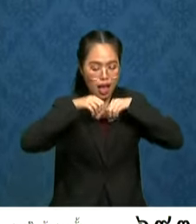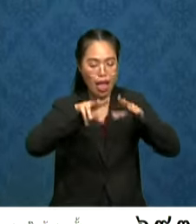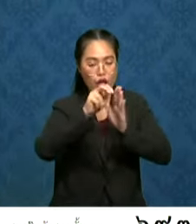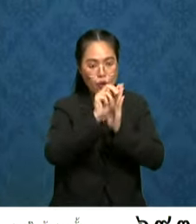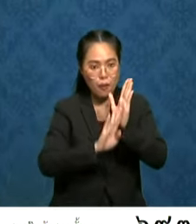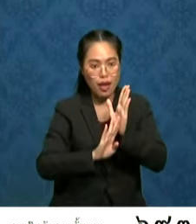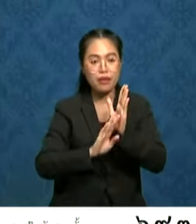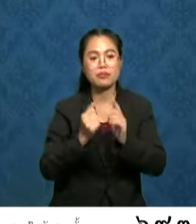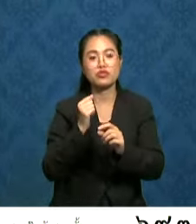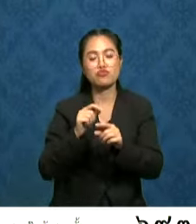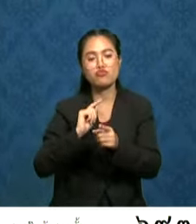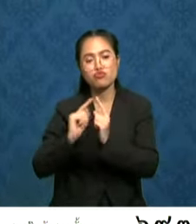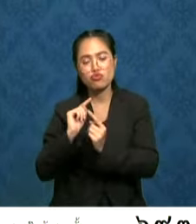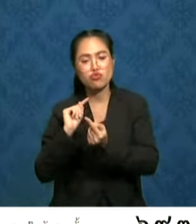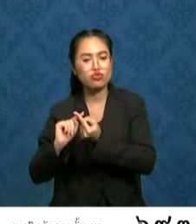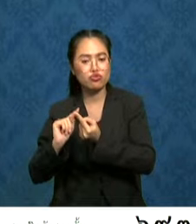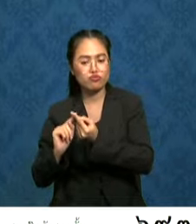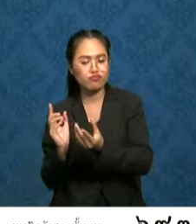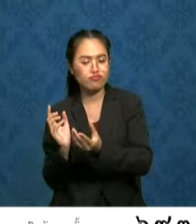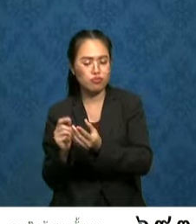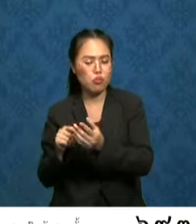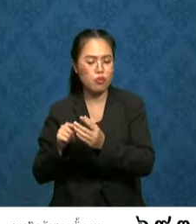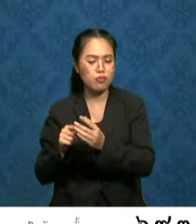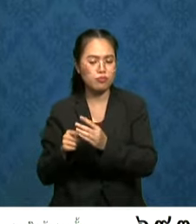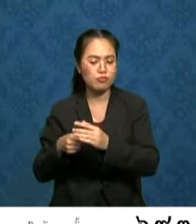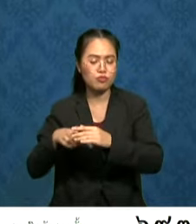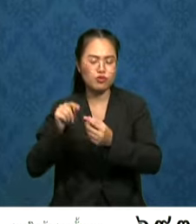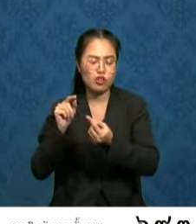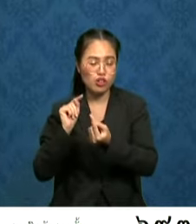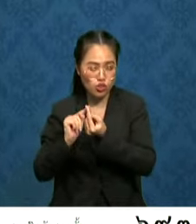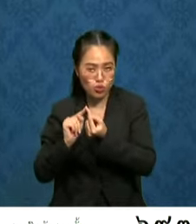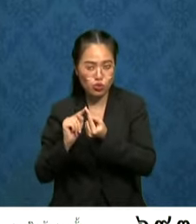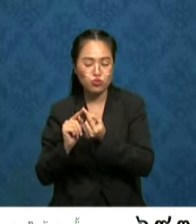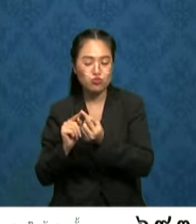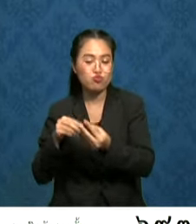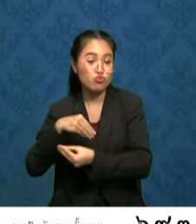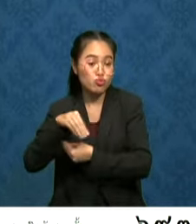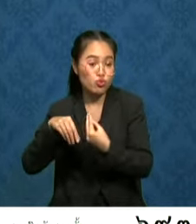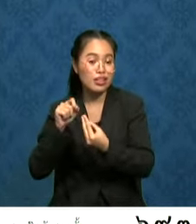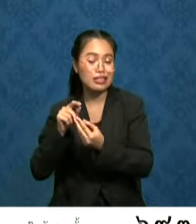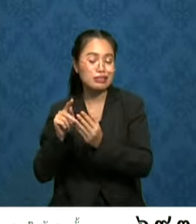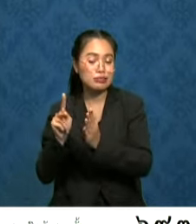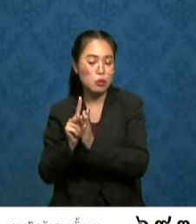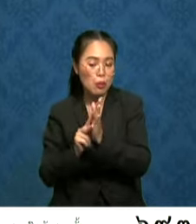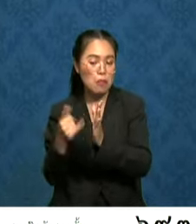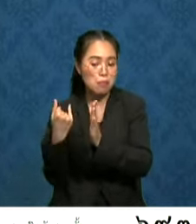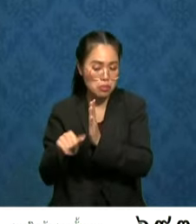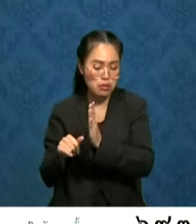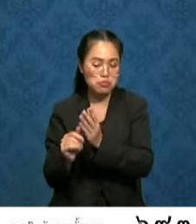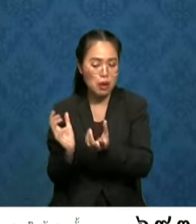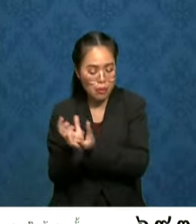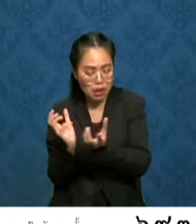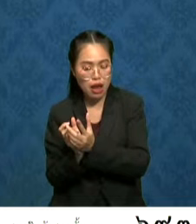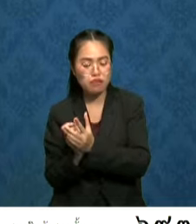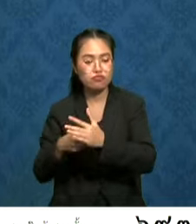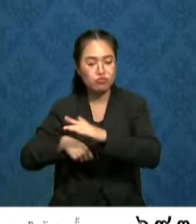ของมูลค่าเศรษฐกิจใต้ดินเกือบ 50%เช่นเดียวกันซึ่งคืออ่านจากงานเปอร์เล่มเดียวกันด้วยนะคะ